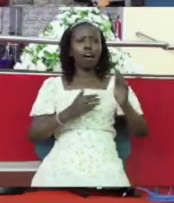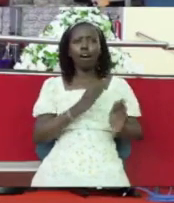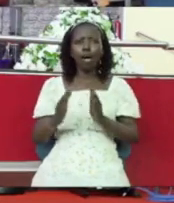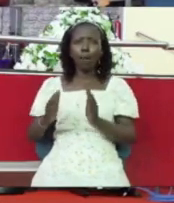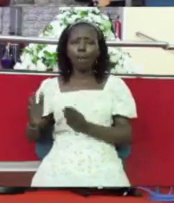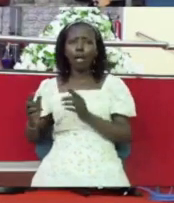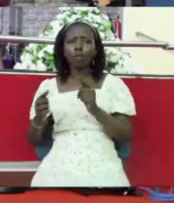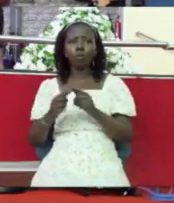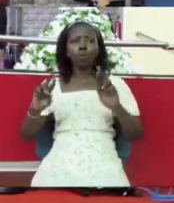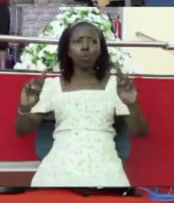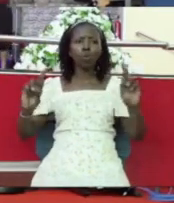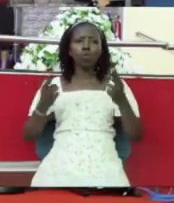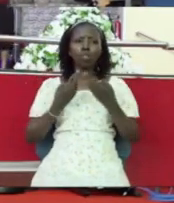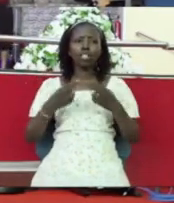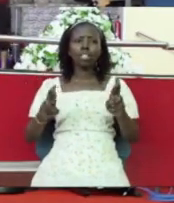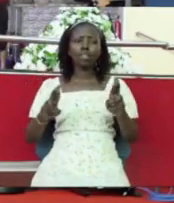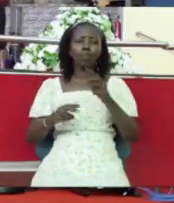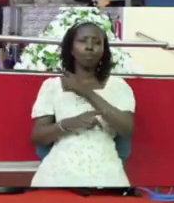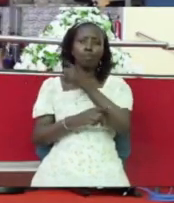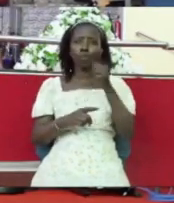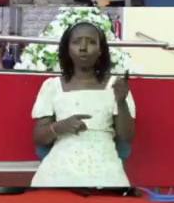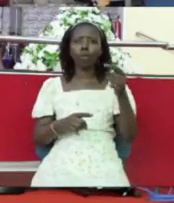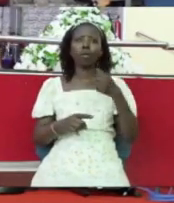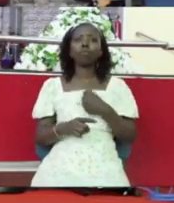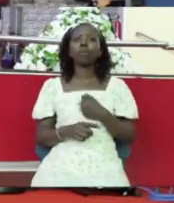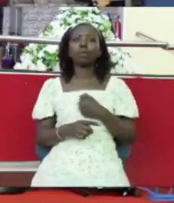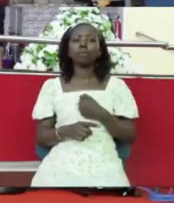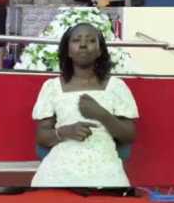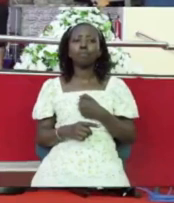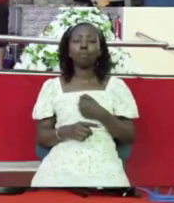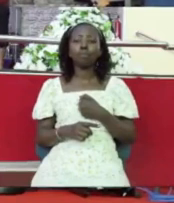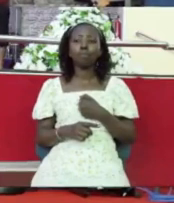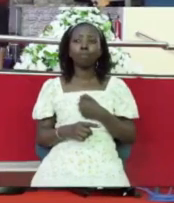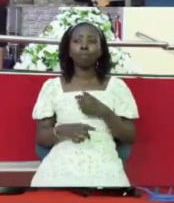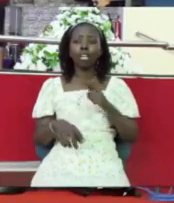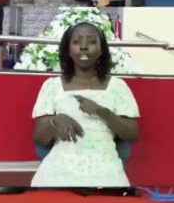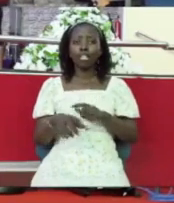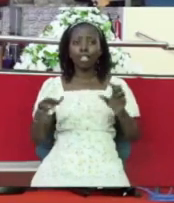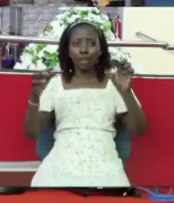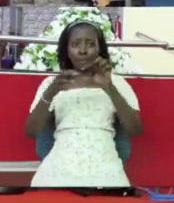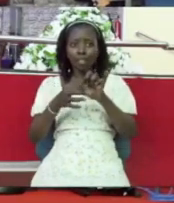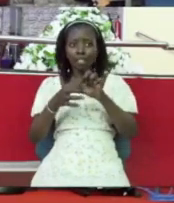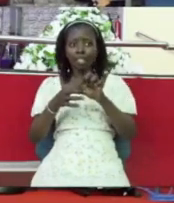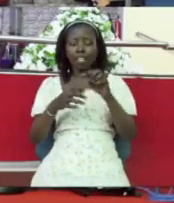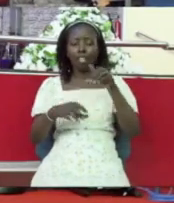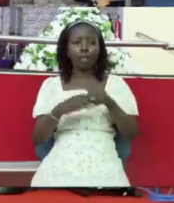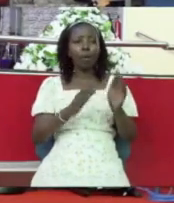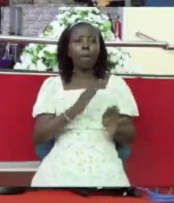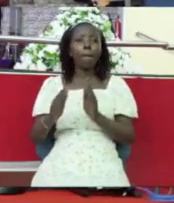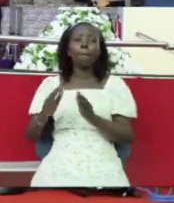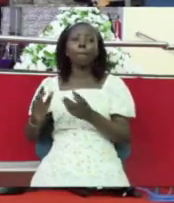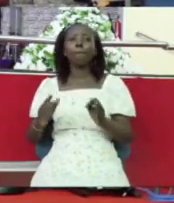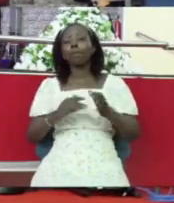me. Umeweza kuamini ya kwamba Mungu wako na mpango wa kukukomboa wewe na mimi. When we plug into this plan of God. Tukiweza kujishikanisha